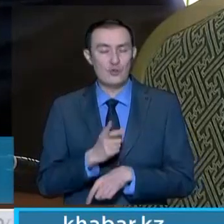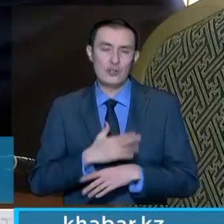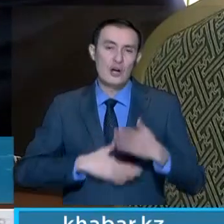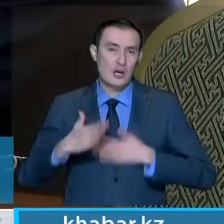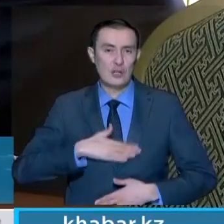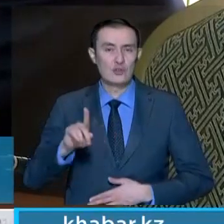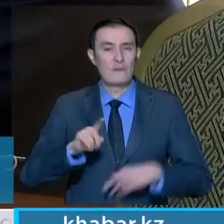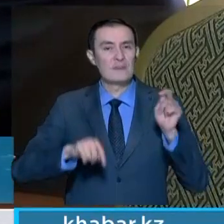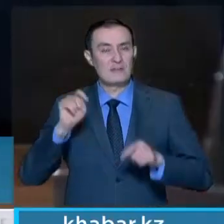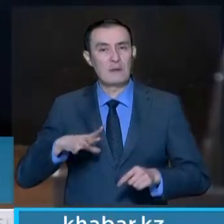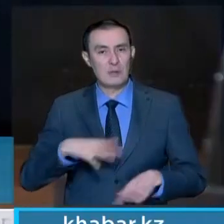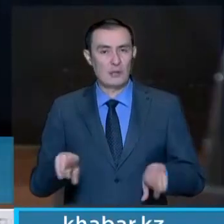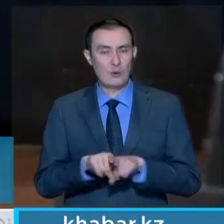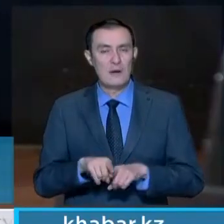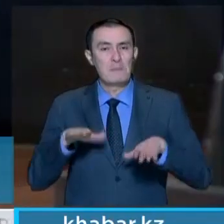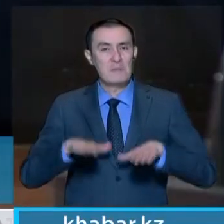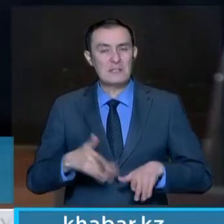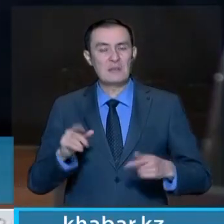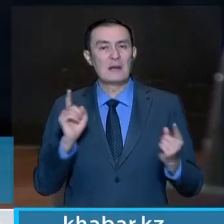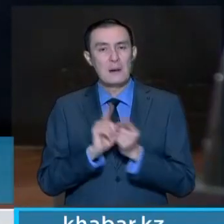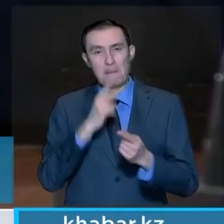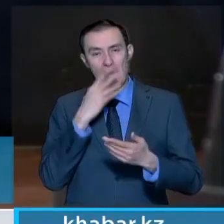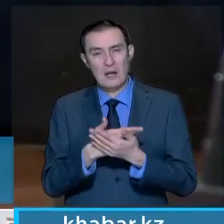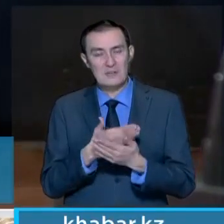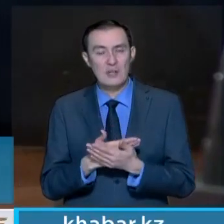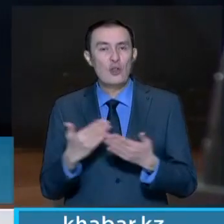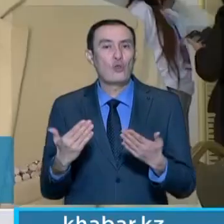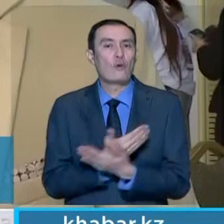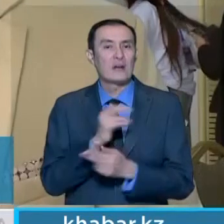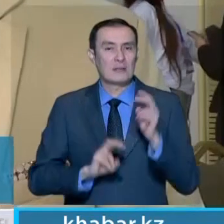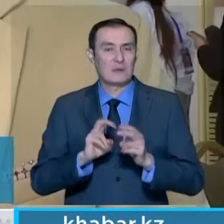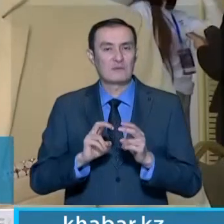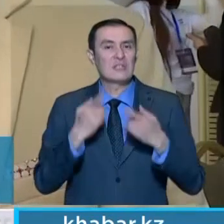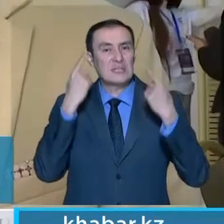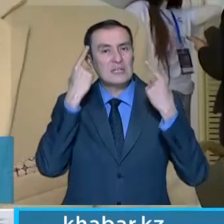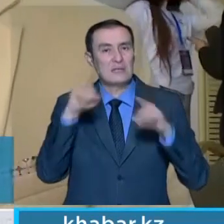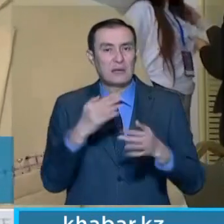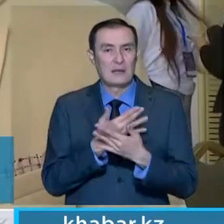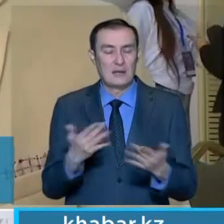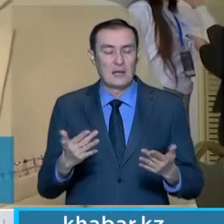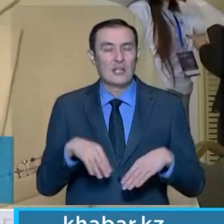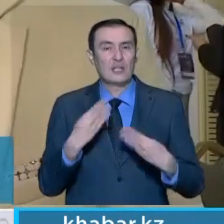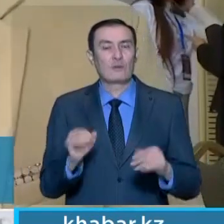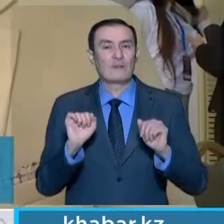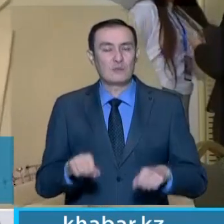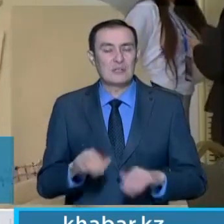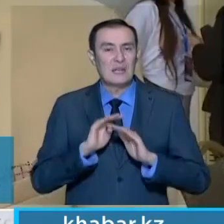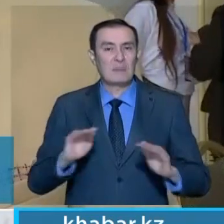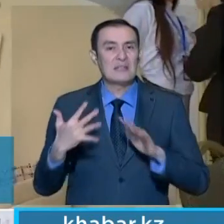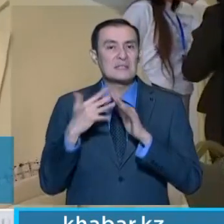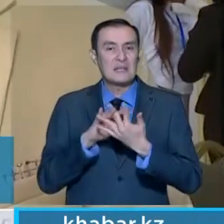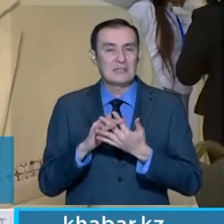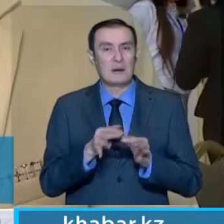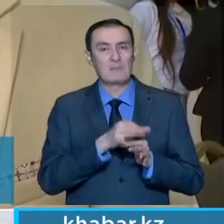что фестиваль стал своеобразной площадкой для демонстрации креативных идей. Большая возможность остается в первую очередь ребятам из сельской